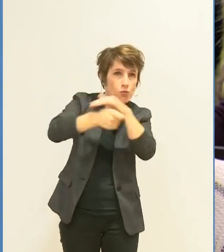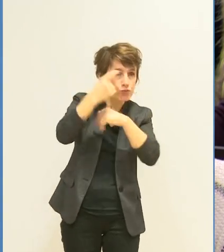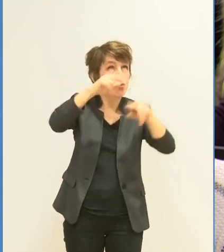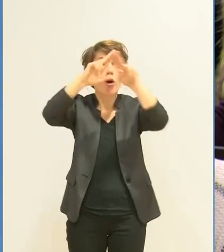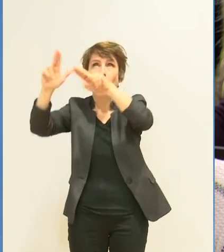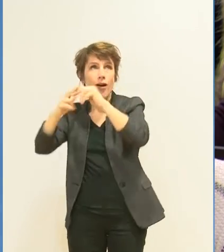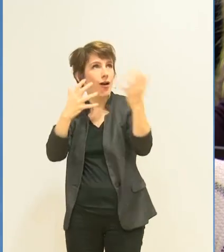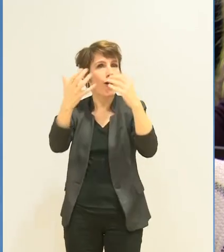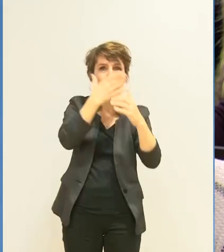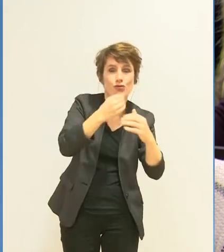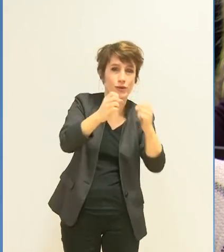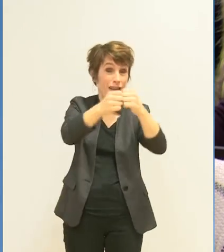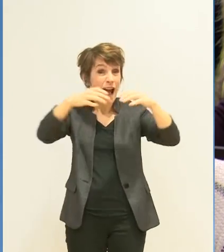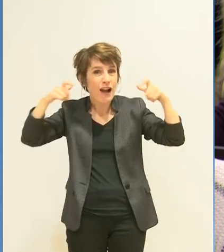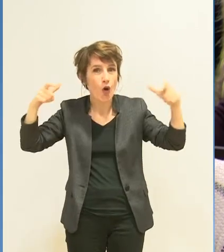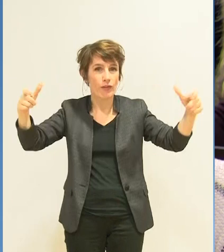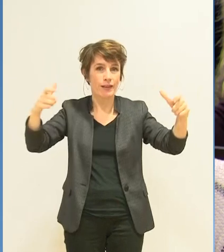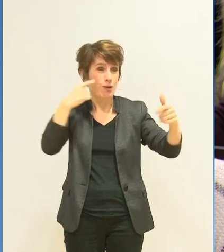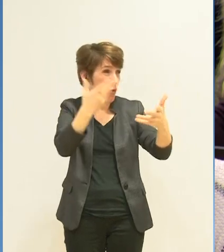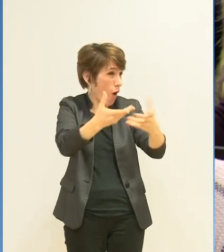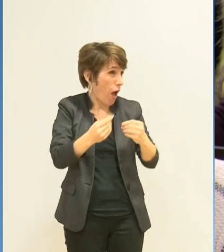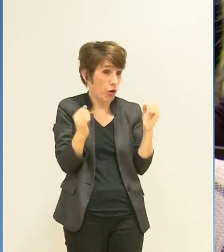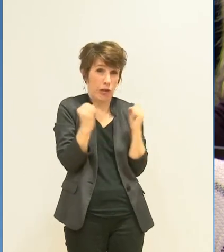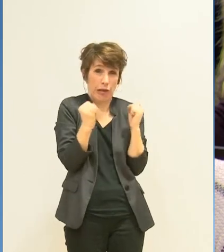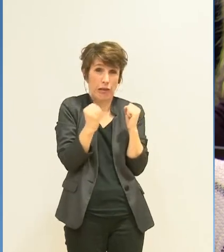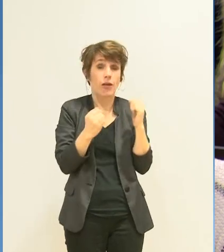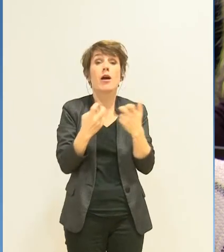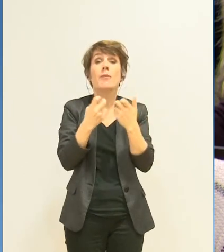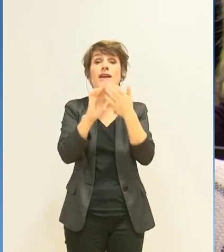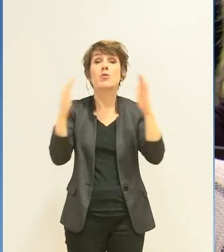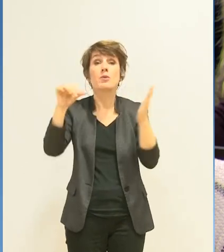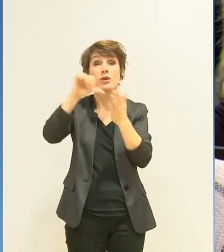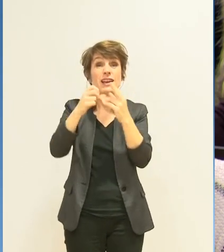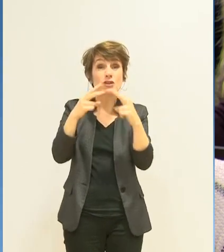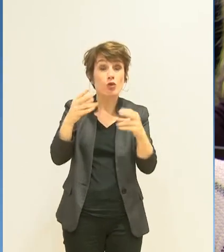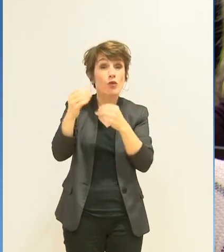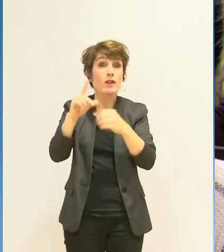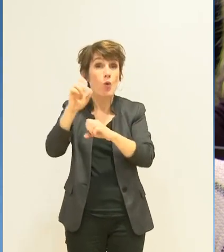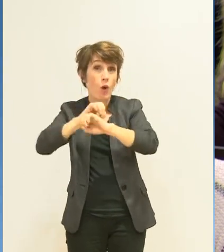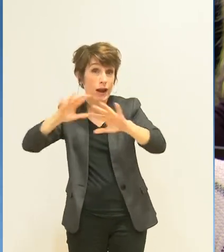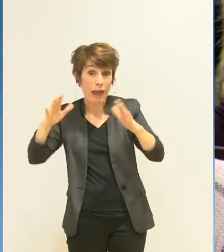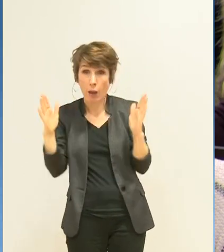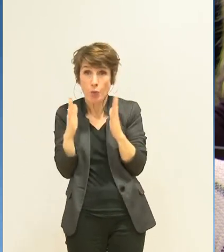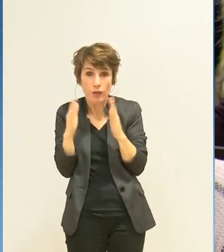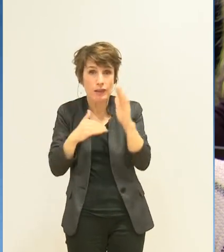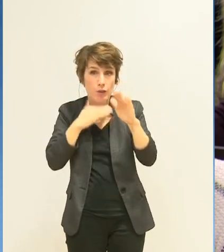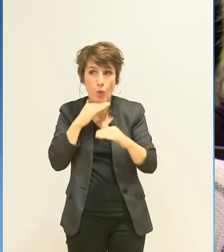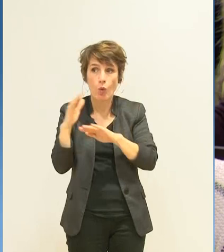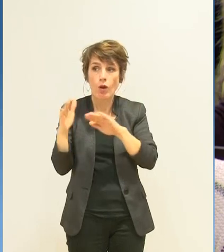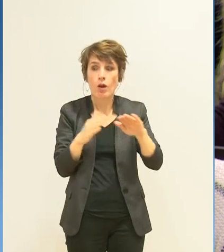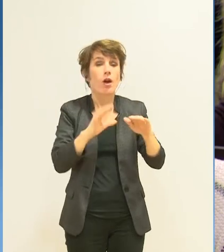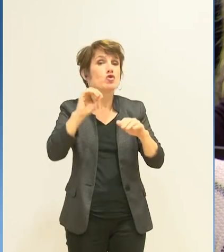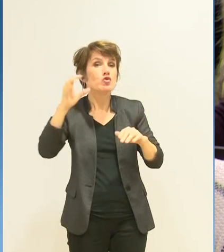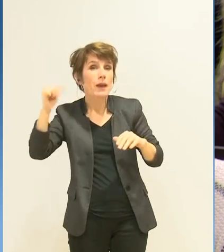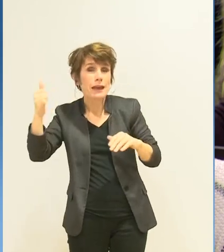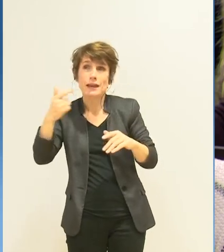pour les agrandir cas insuffisant pour l'accueil exemple la biotech centre ville et les eaux claires là nue motech c'est juste pour la